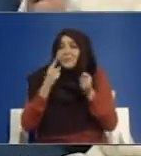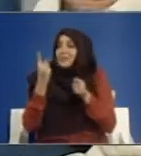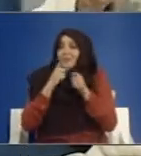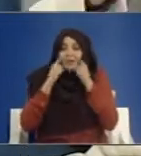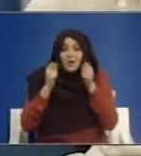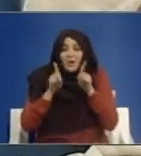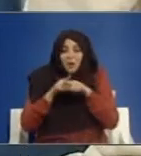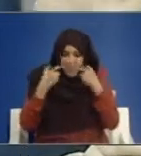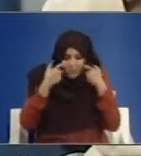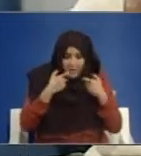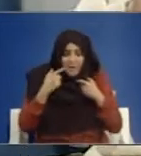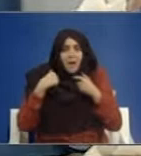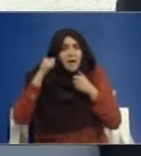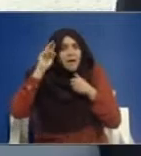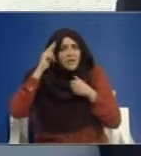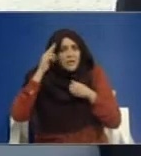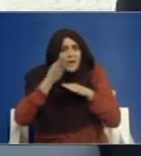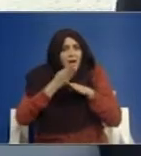الحراسة، يعني معناه فكر